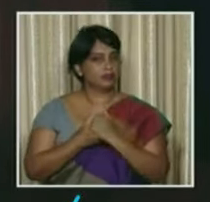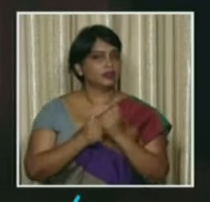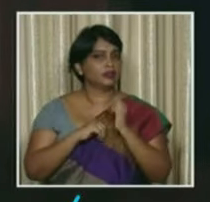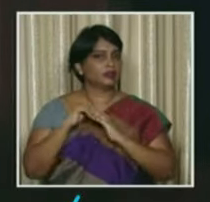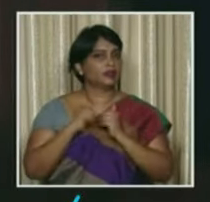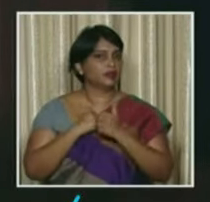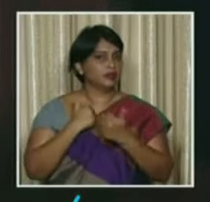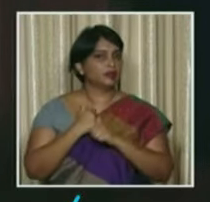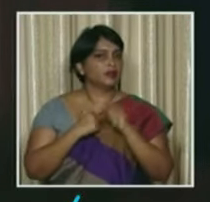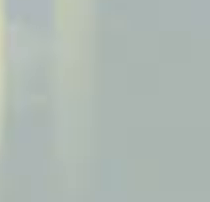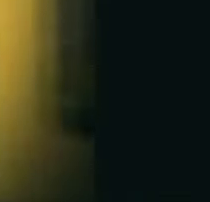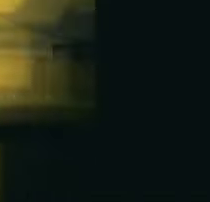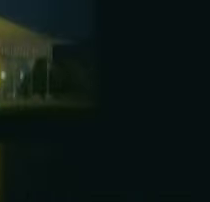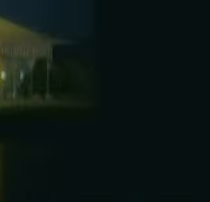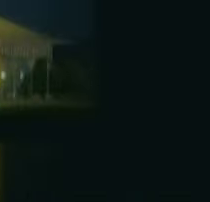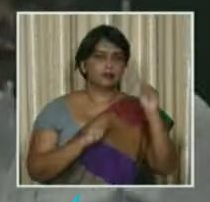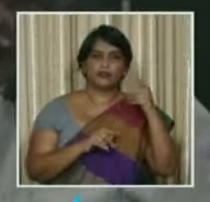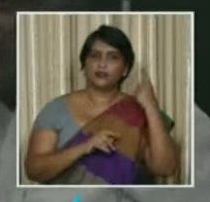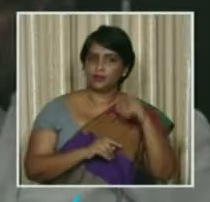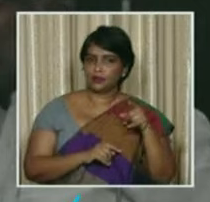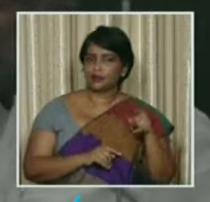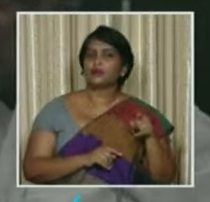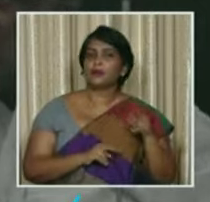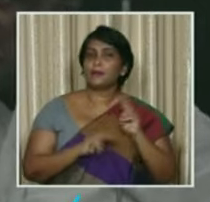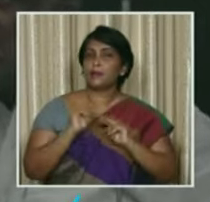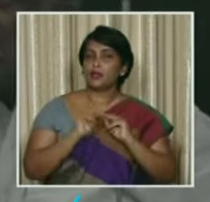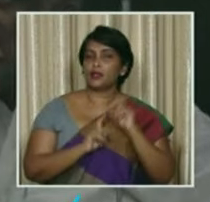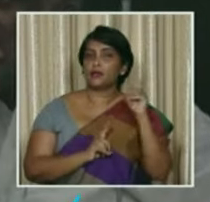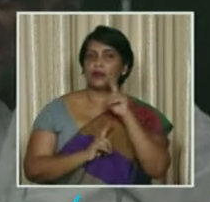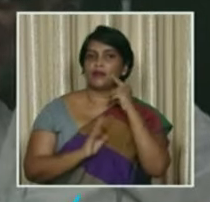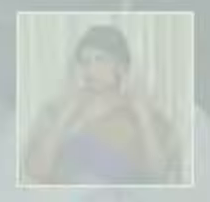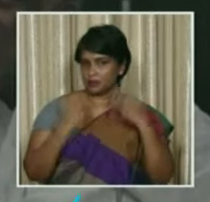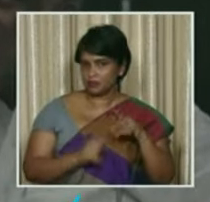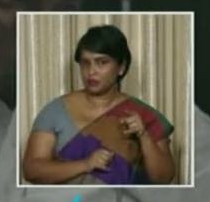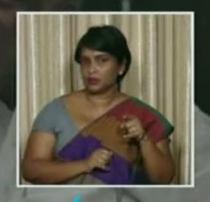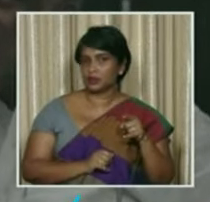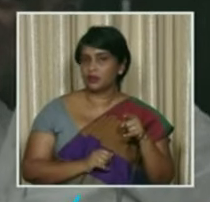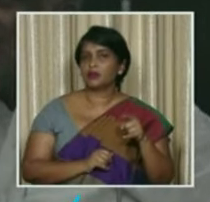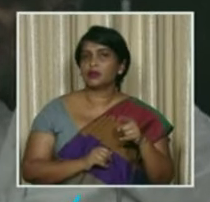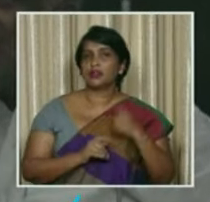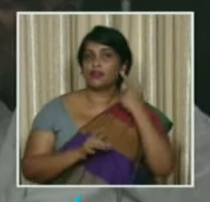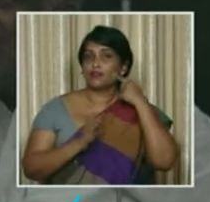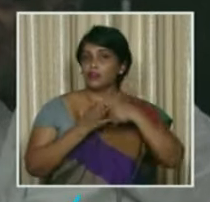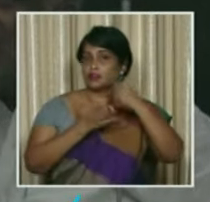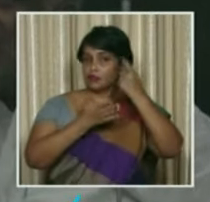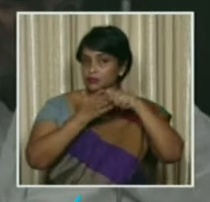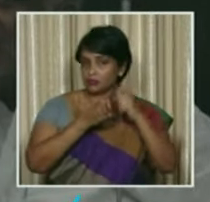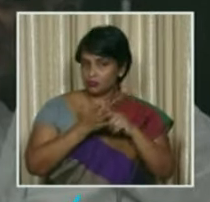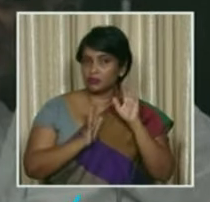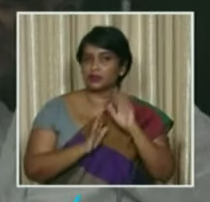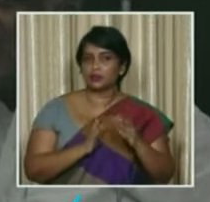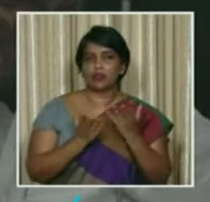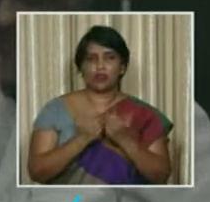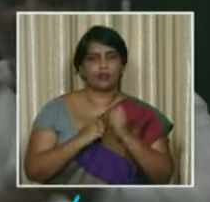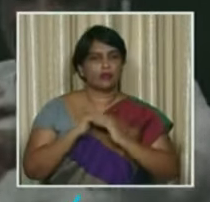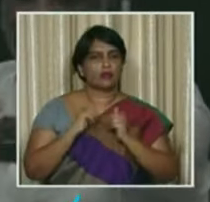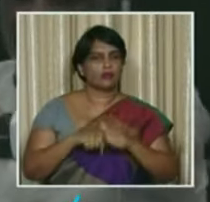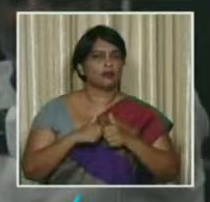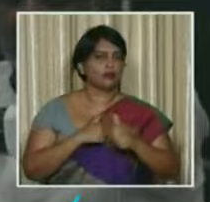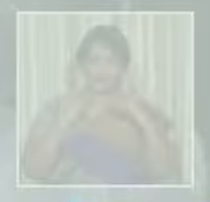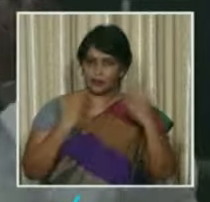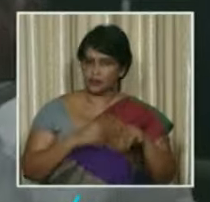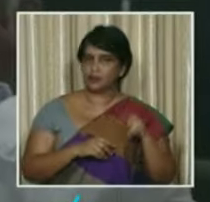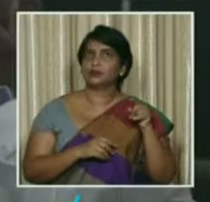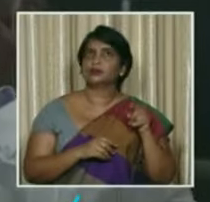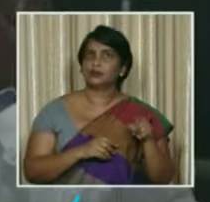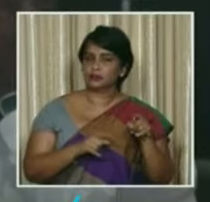වැඩපිළක් හදලා තියෙනවා කුස්කර්ම අමාත්‍යය හරි පෙබරවාරි පළවෙනිදා විභාගය අවසන් වෙන්නේ උත්තරපත්‍ර සමීක්ෂණය කිරීම සඳහා අවශ්‍ය වැඩපිළිවෙළ මේ වෙනුවට සකස් කරන්